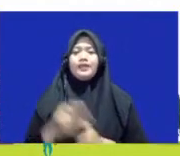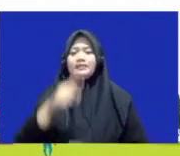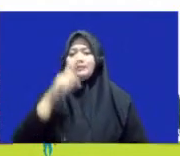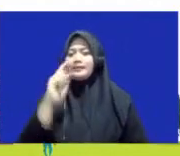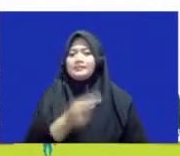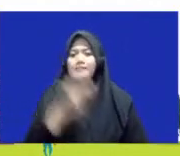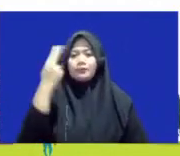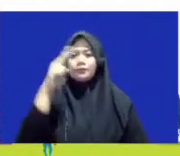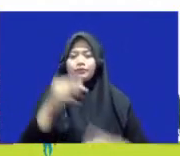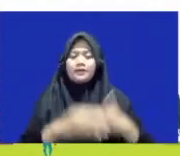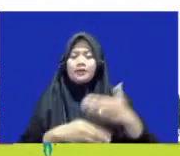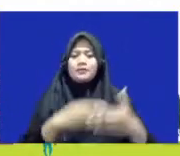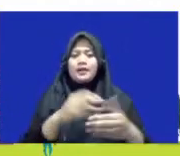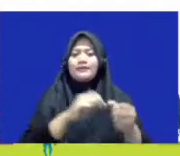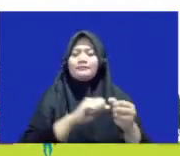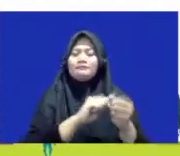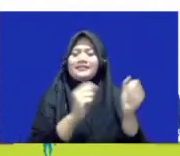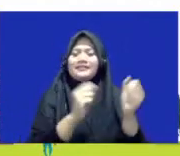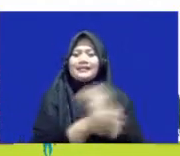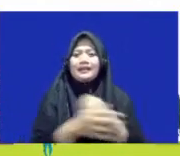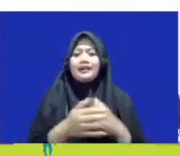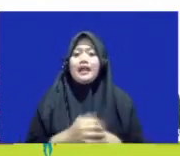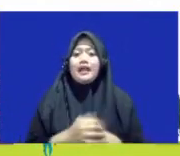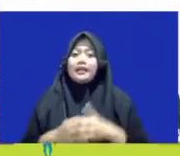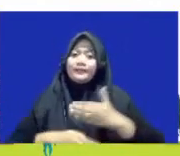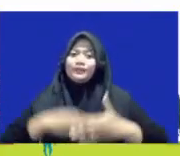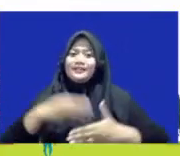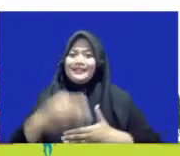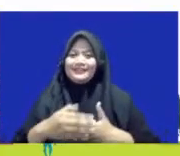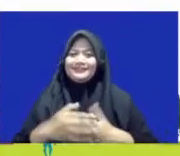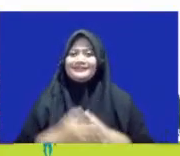bencana. Kemudian,